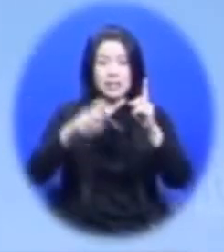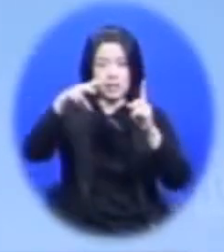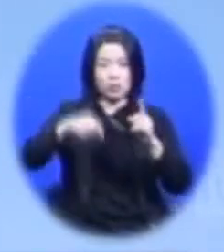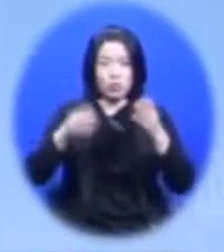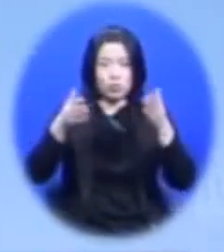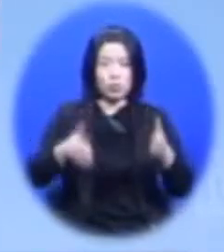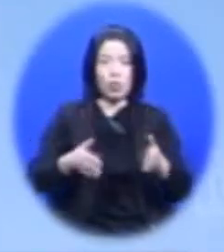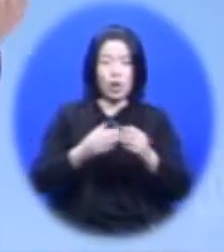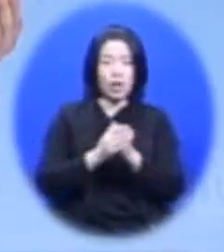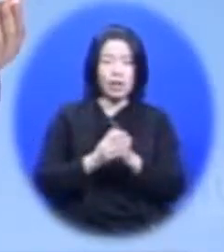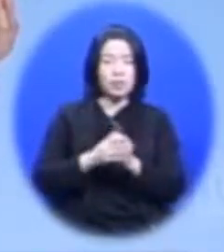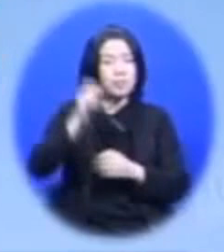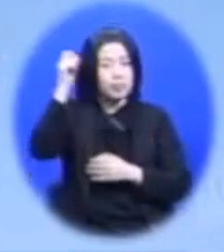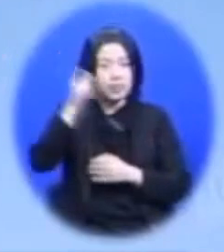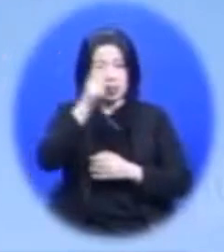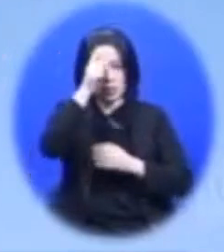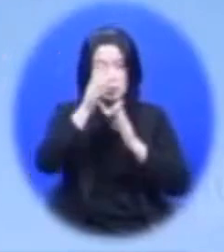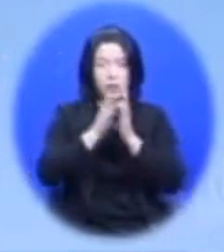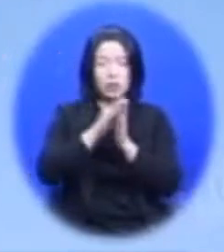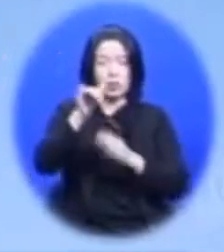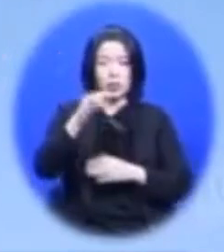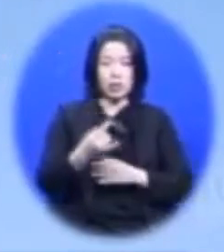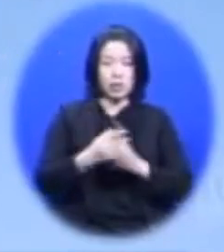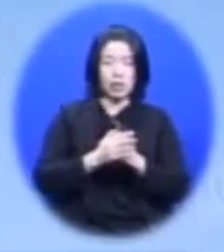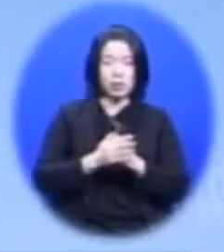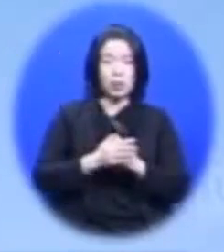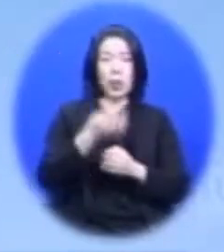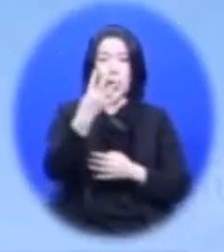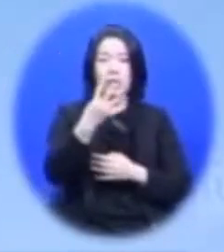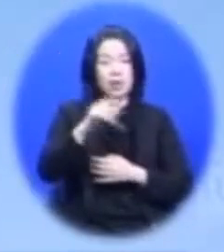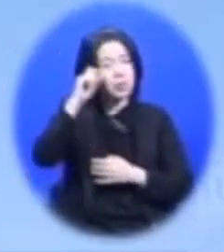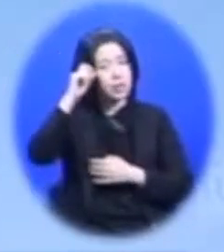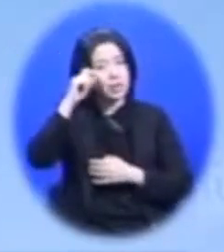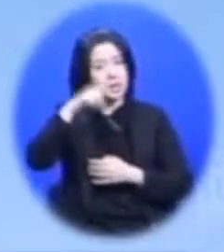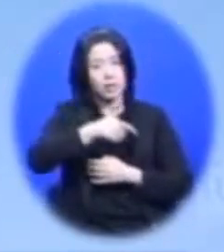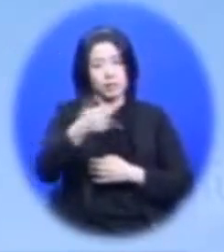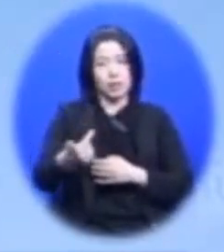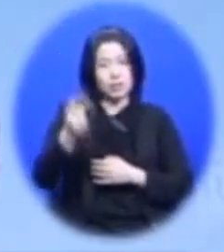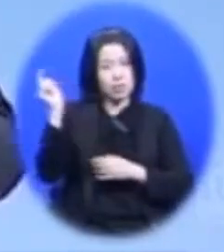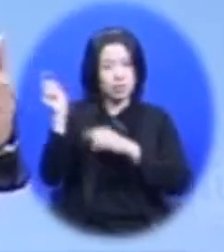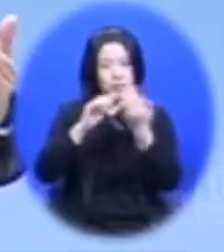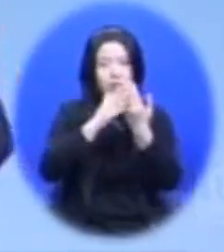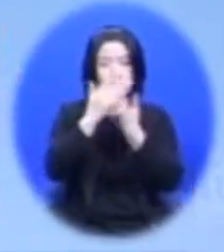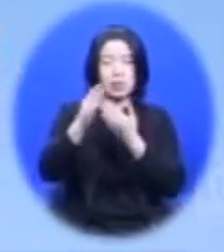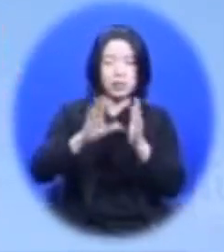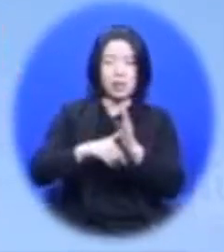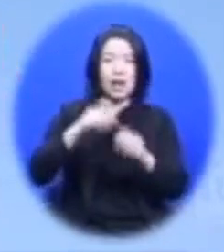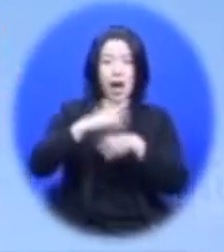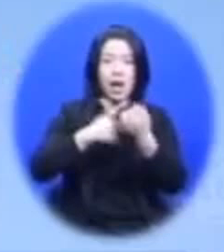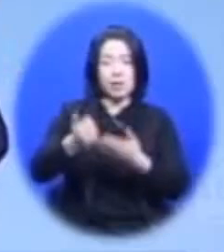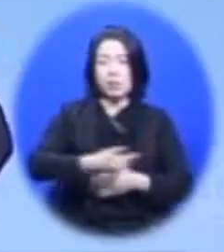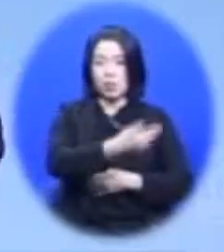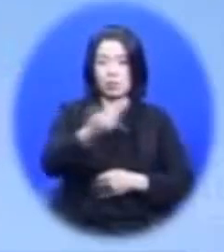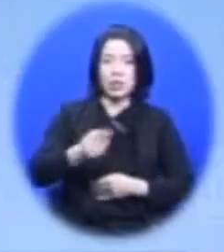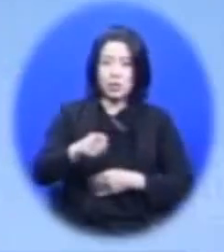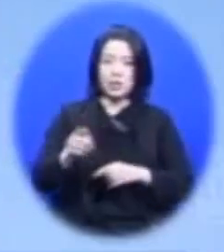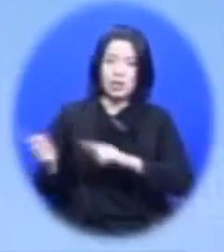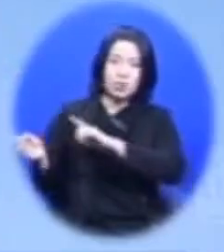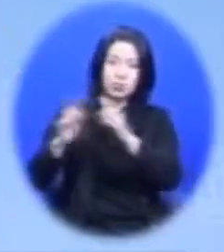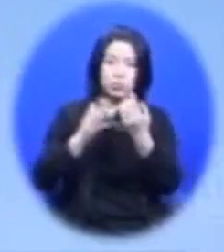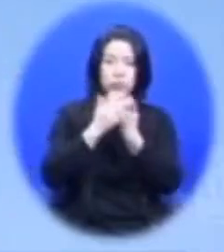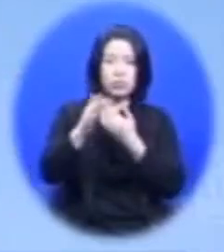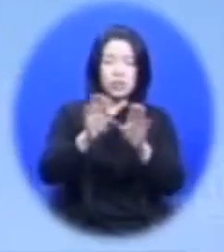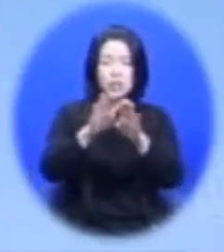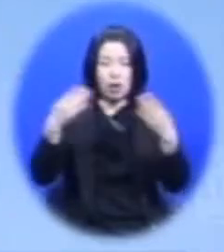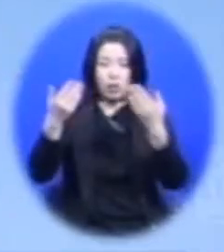동안 새벽기도 때 또 네 번의 저녁 집회 때 하나님은 여러분에게 그 부흥을